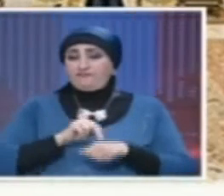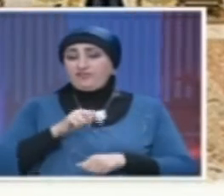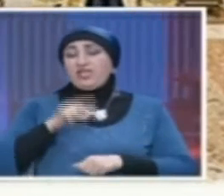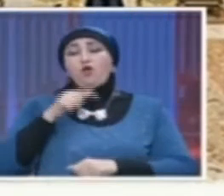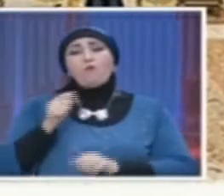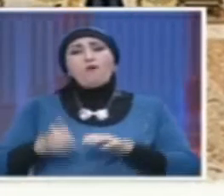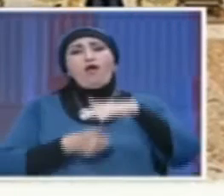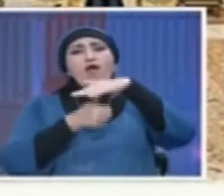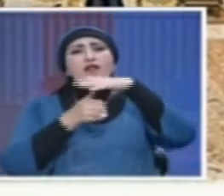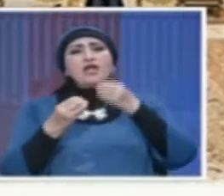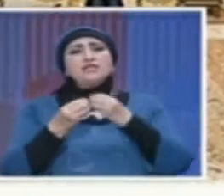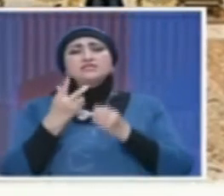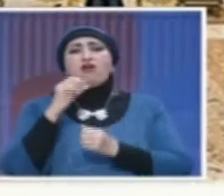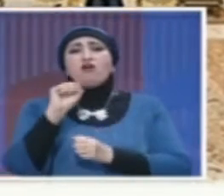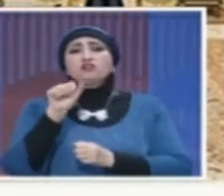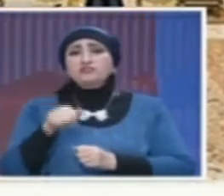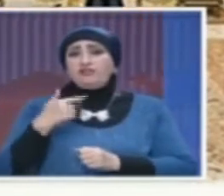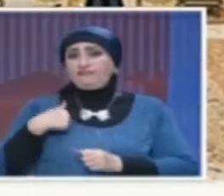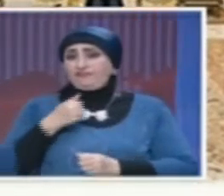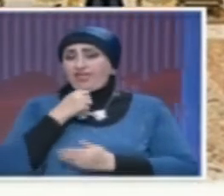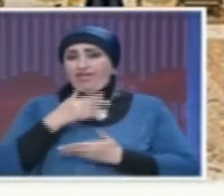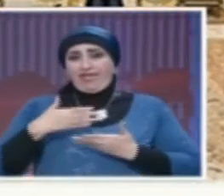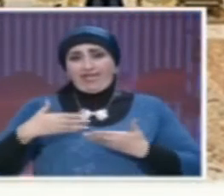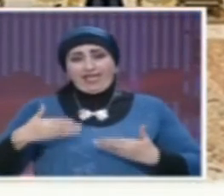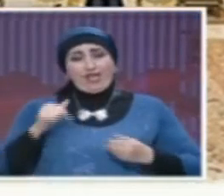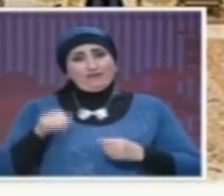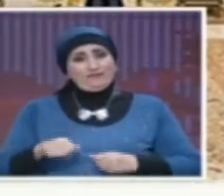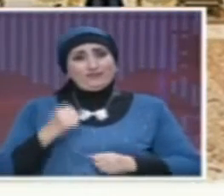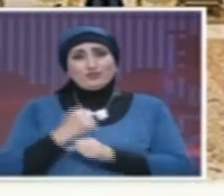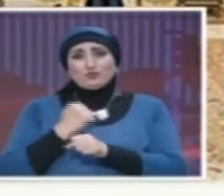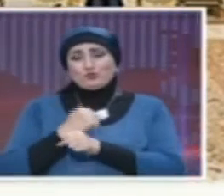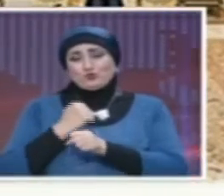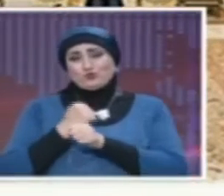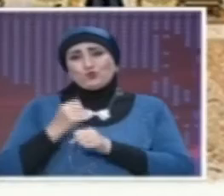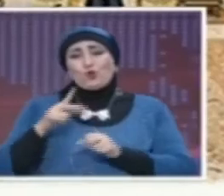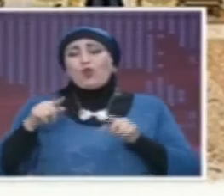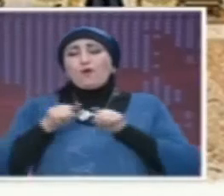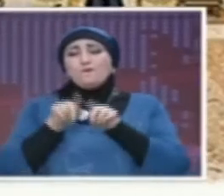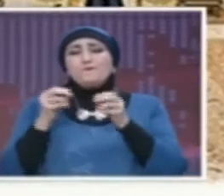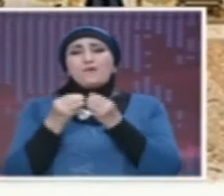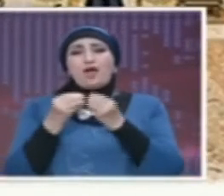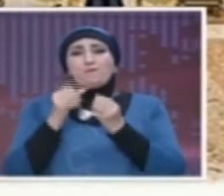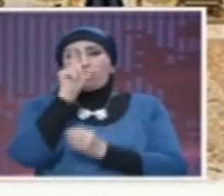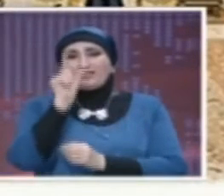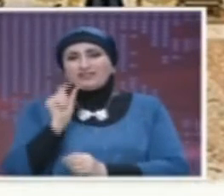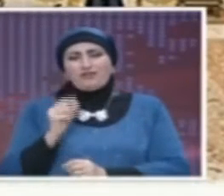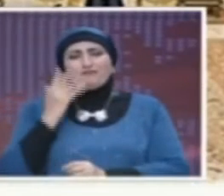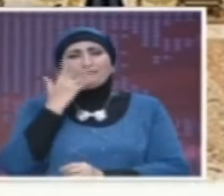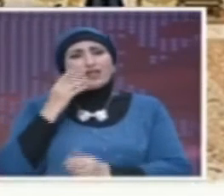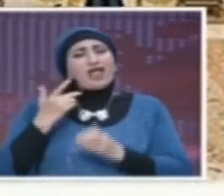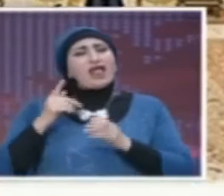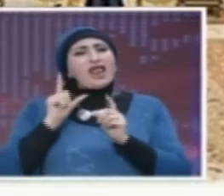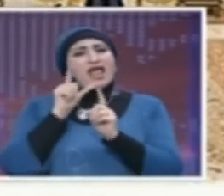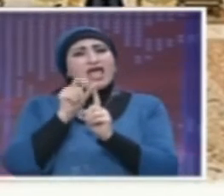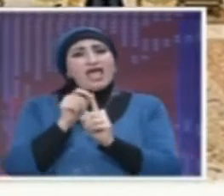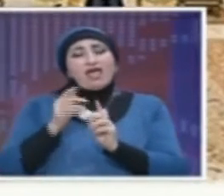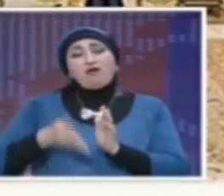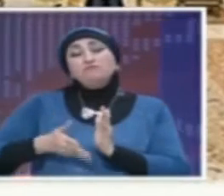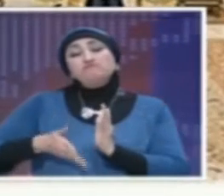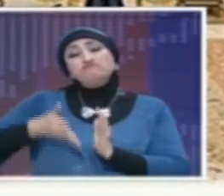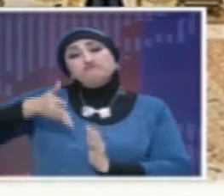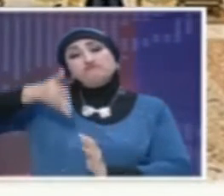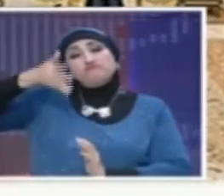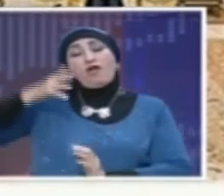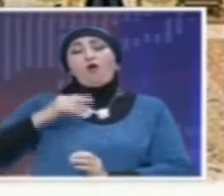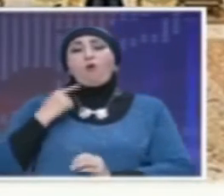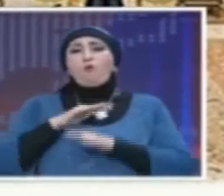شخصيا فيما يتعلق بسبل تعزيز آليات العمل الإفريقي المشترك بما يساهم في تحقيق النمو والاستقرار